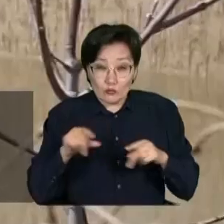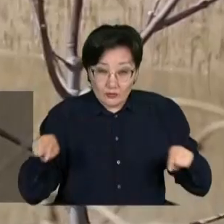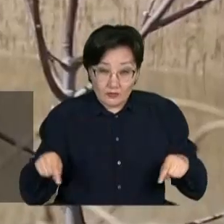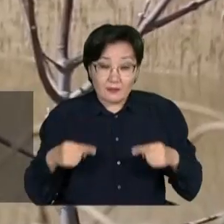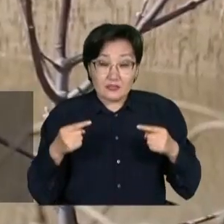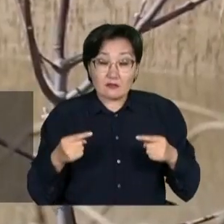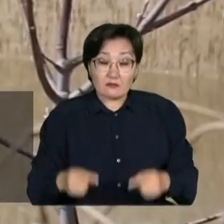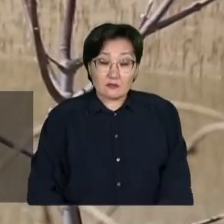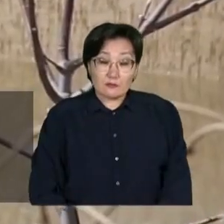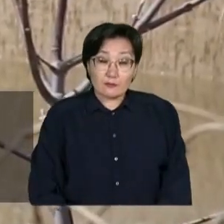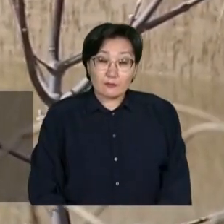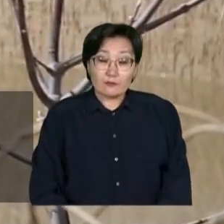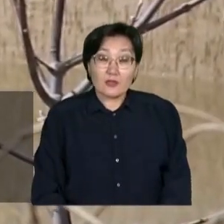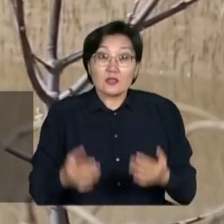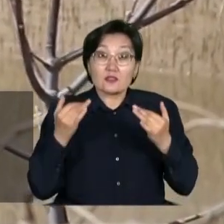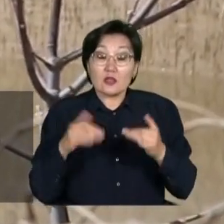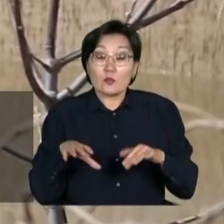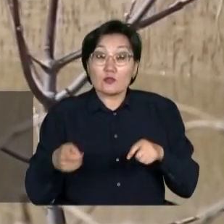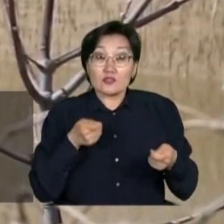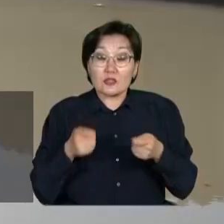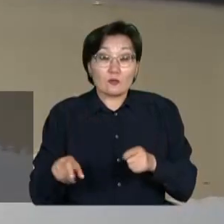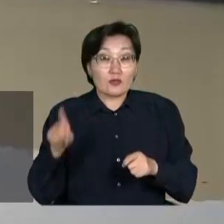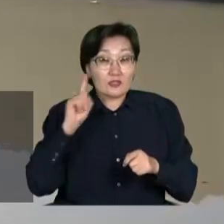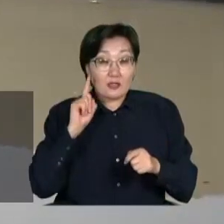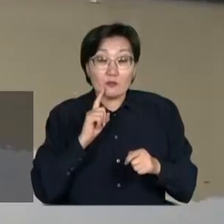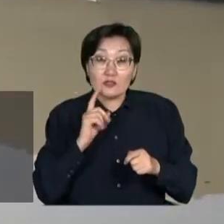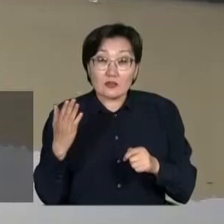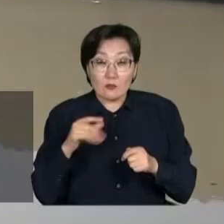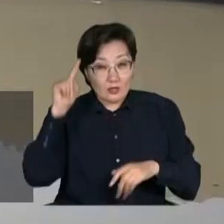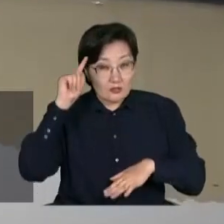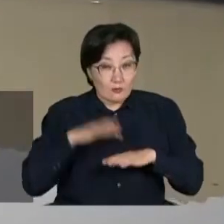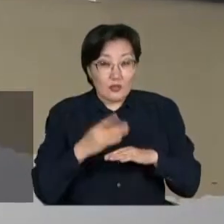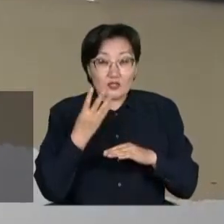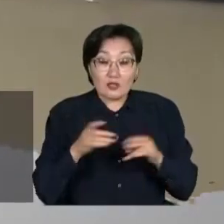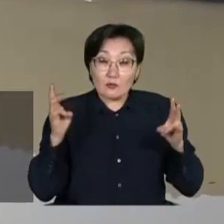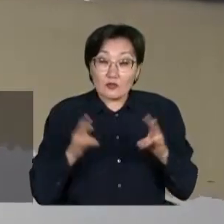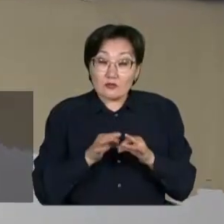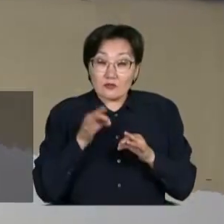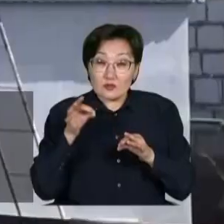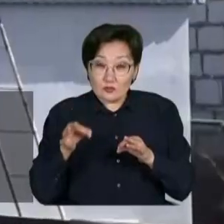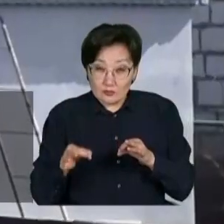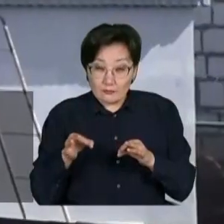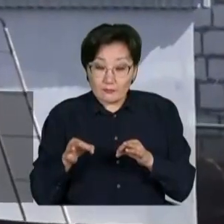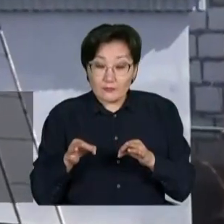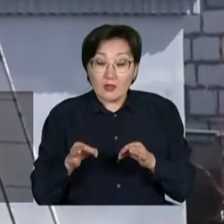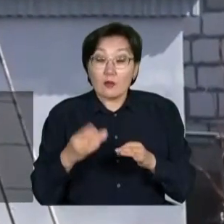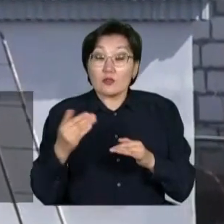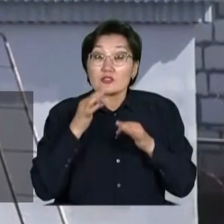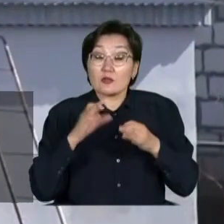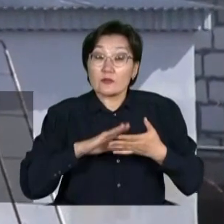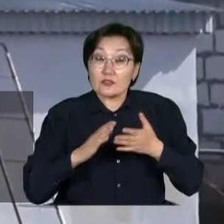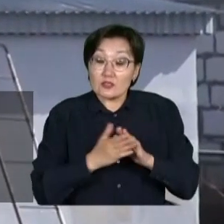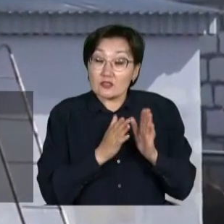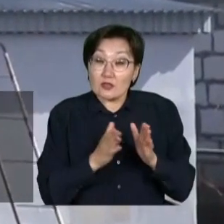компенсированы. Сегодня президент заслушал доклады акимов четырех пострадавших от паводков областей. По их словам,